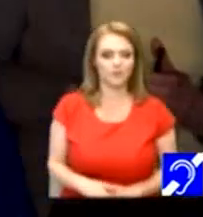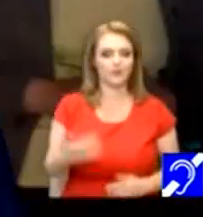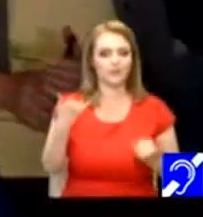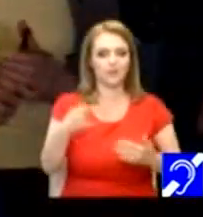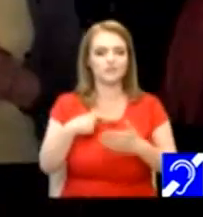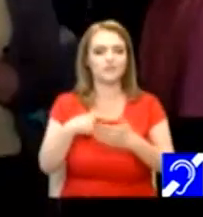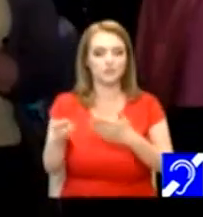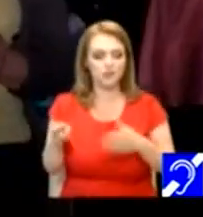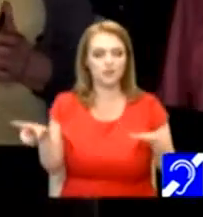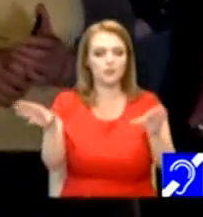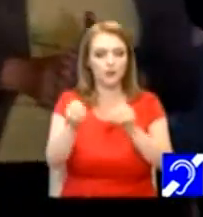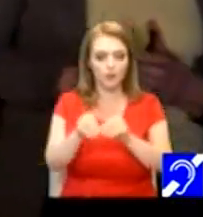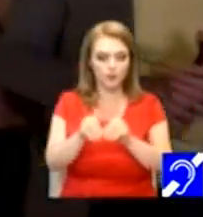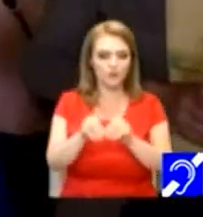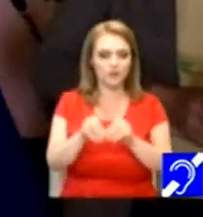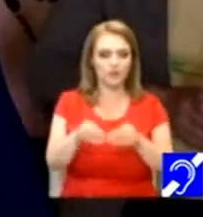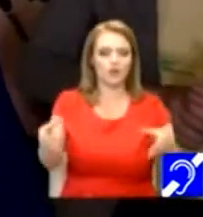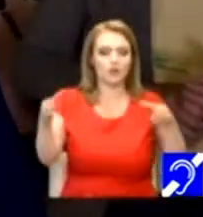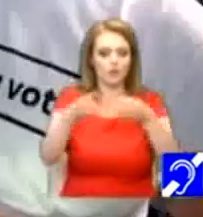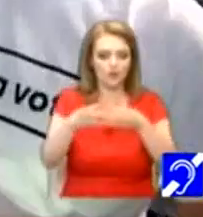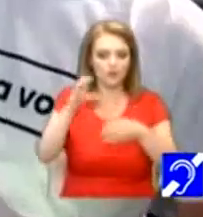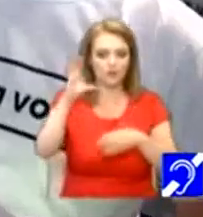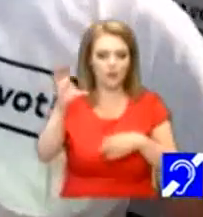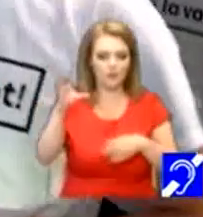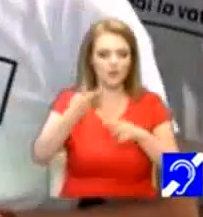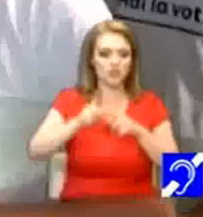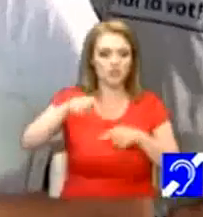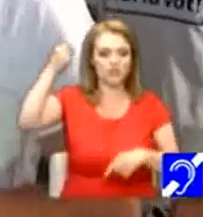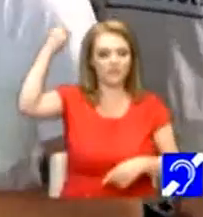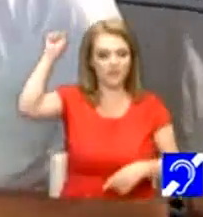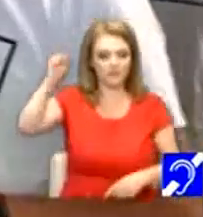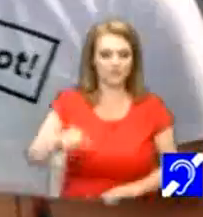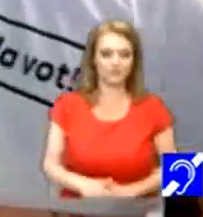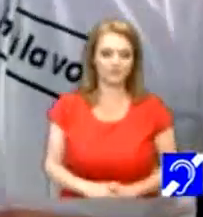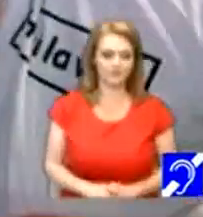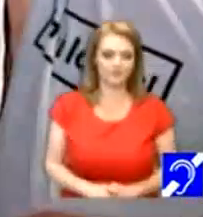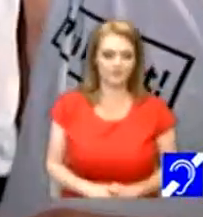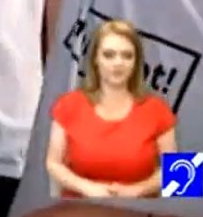sărbătorim împreună cu PAS victoria. Da, am așteptat-o tare mult, cred